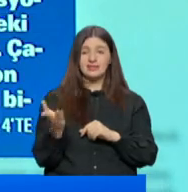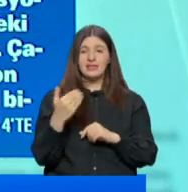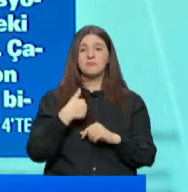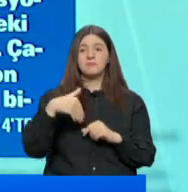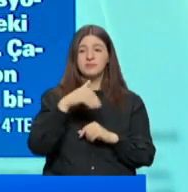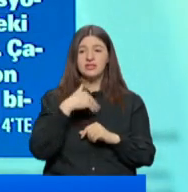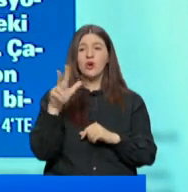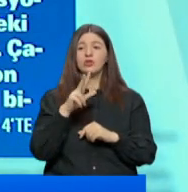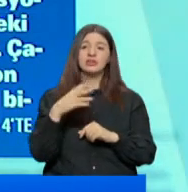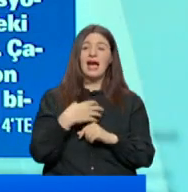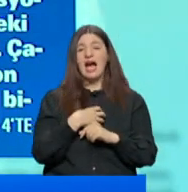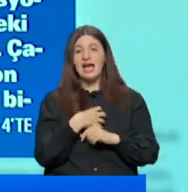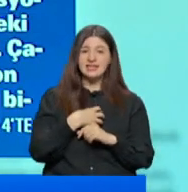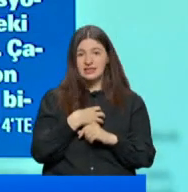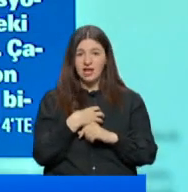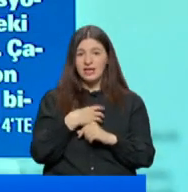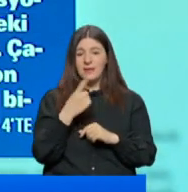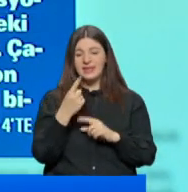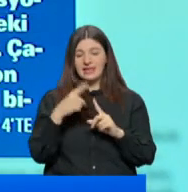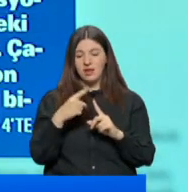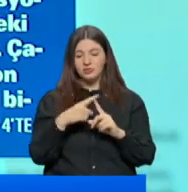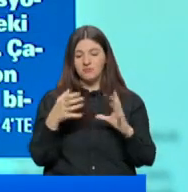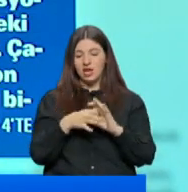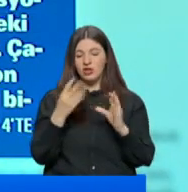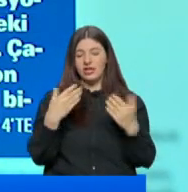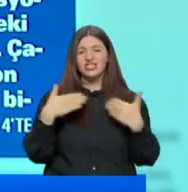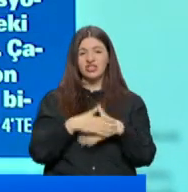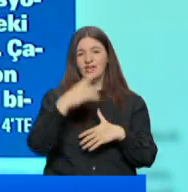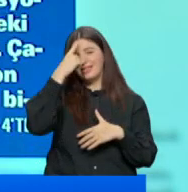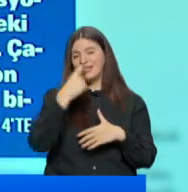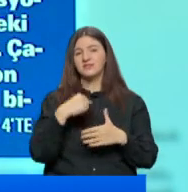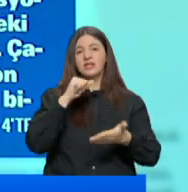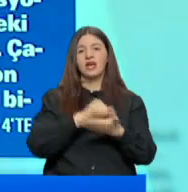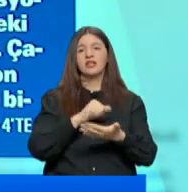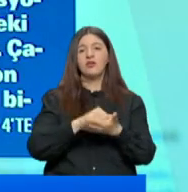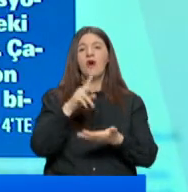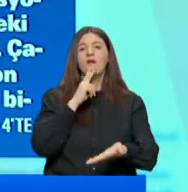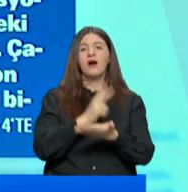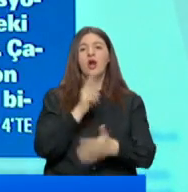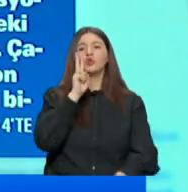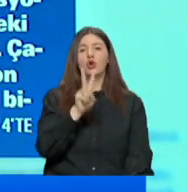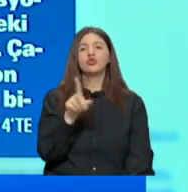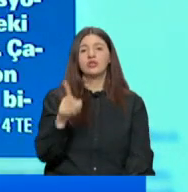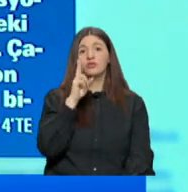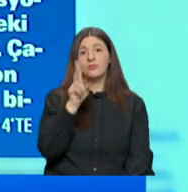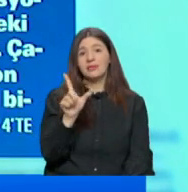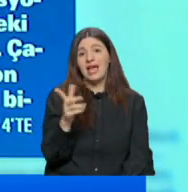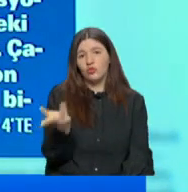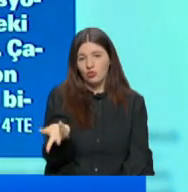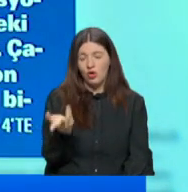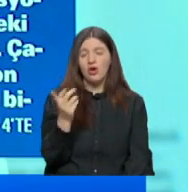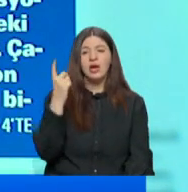biz 30 Haziran'ı 1 Temmuz'a bağlayan gece resmi gazetede o kararı göreceğiz, görmemiz